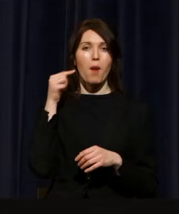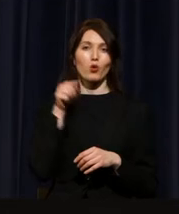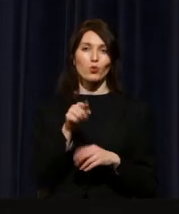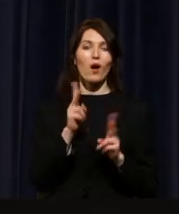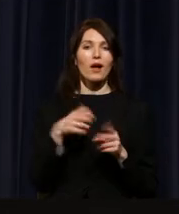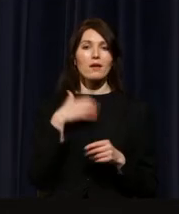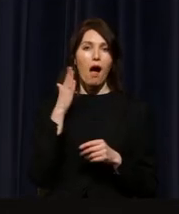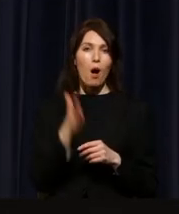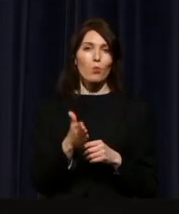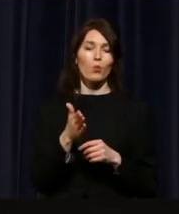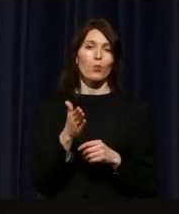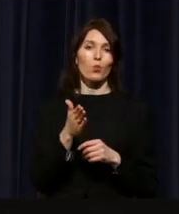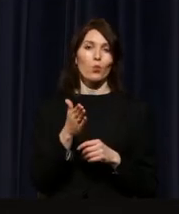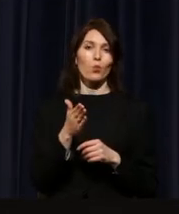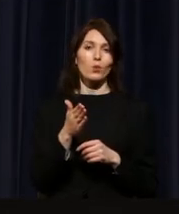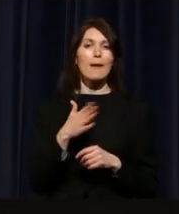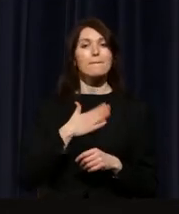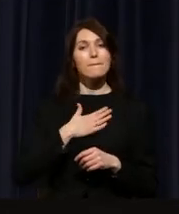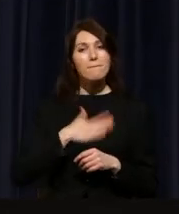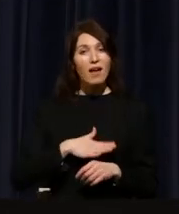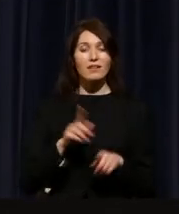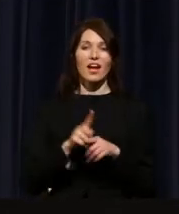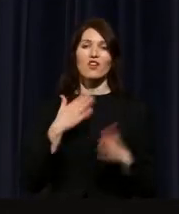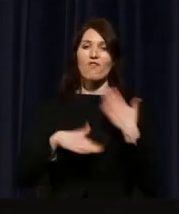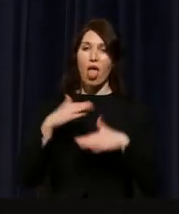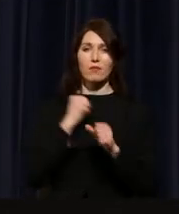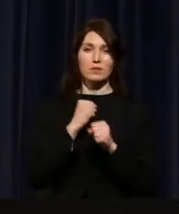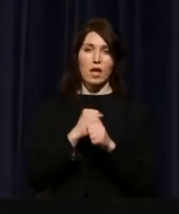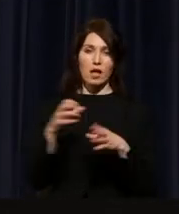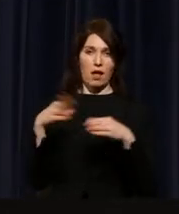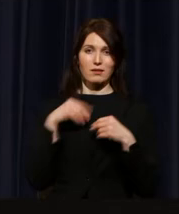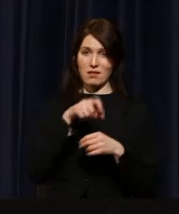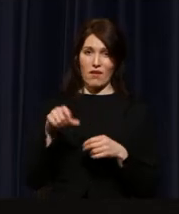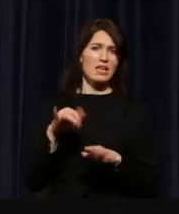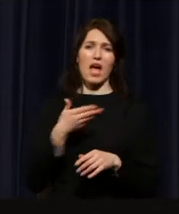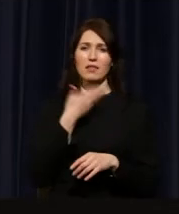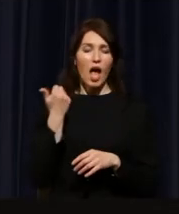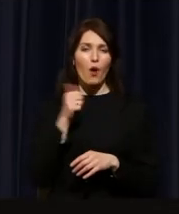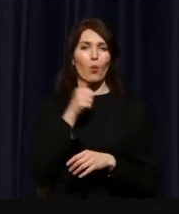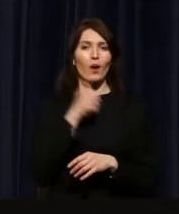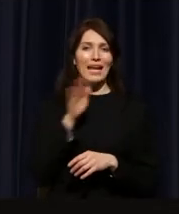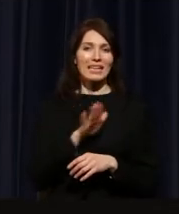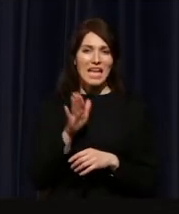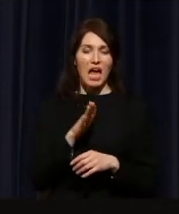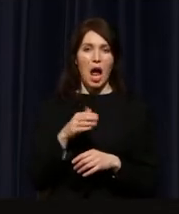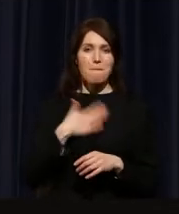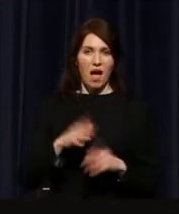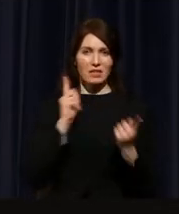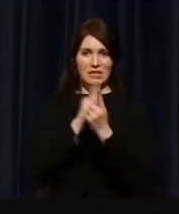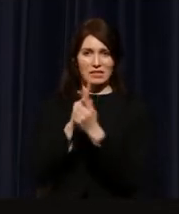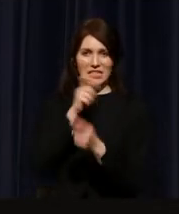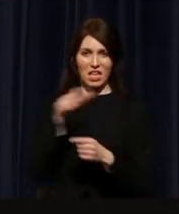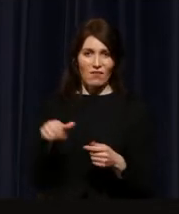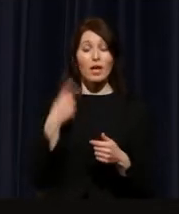ir jābūt nu, patikai un vēlmē strādāt ar cilvēkiem. Ja nav ikdienā patika saskarties ar